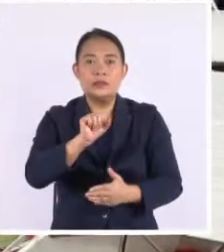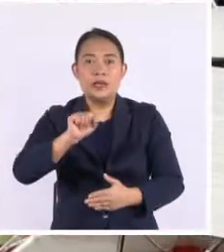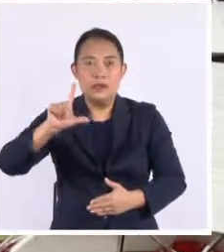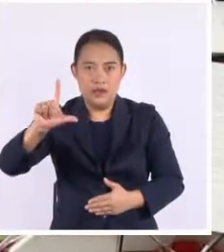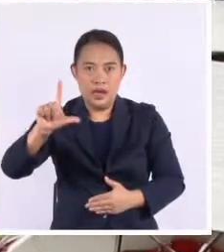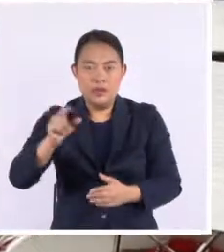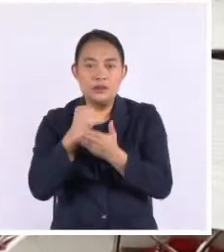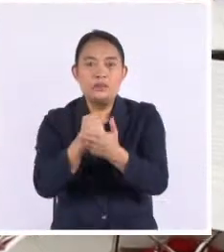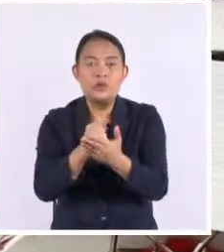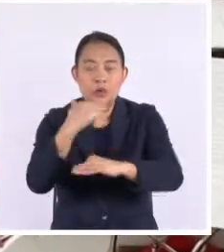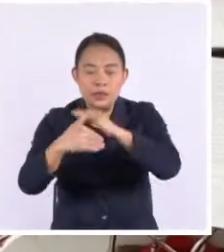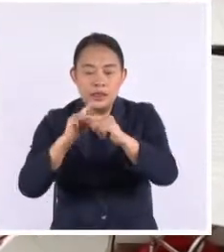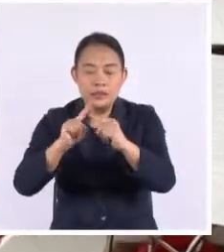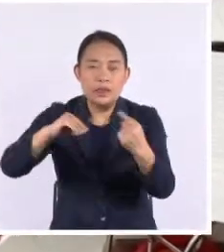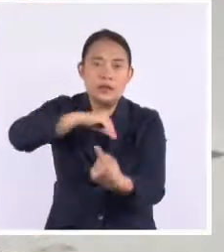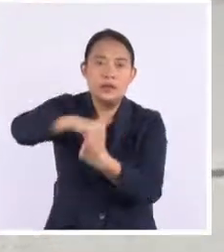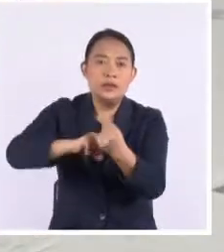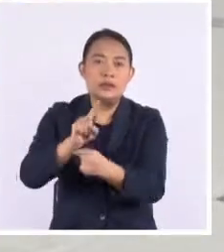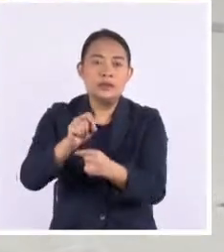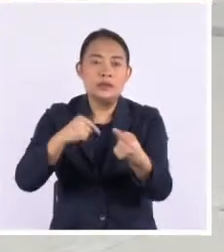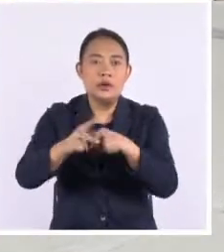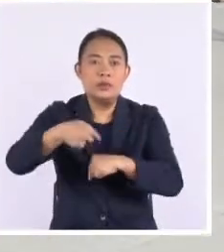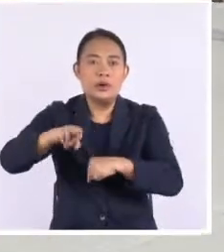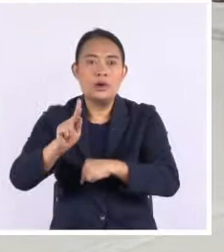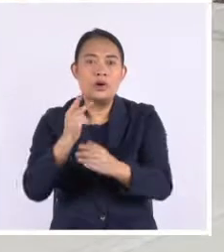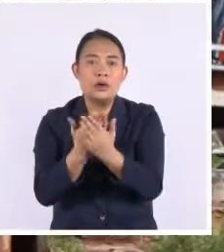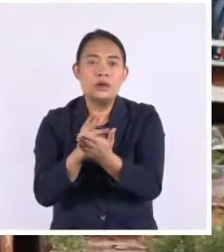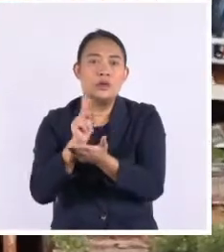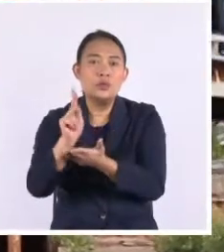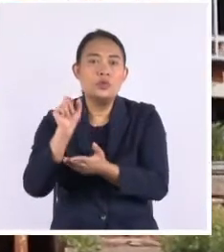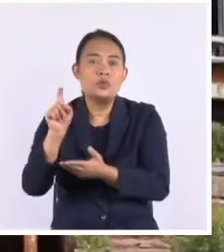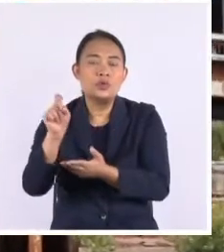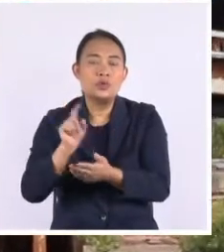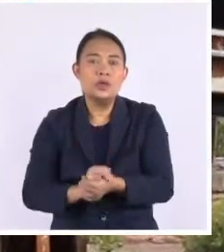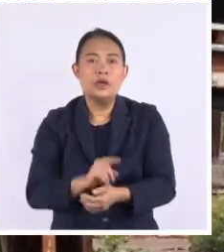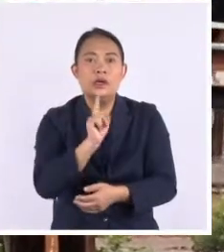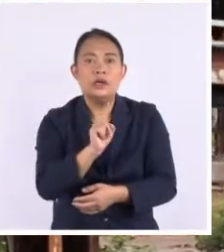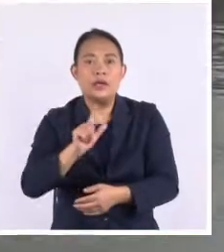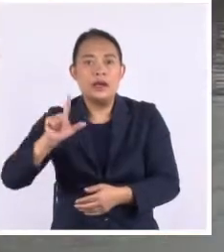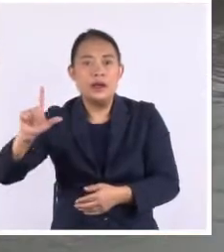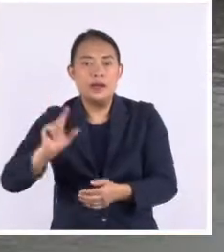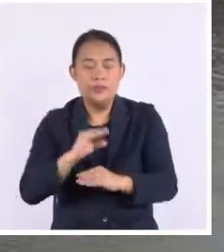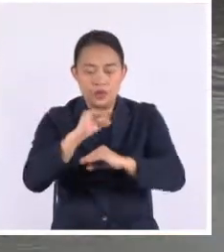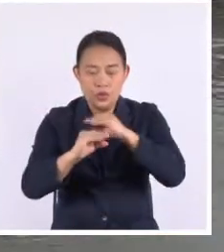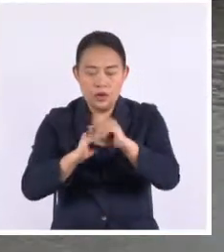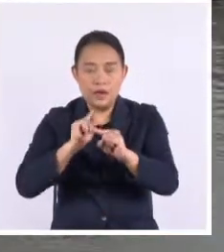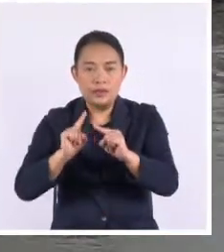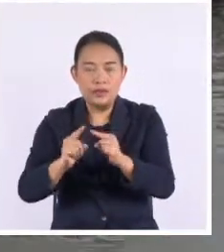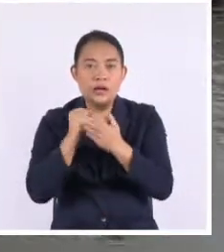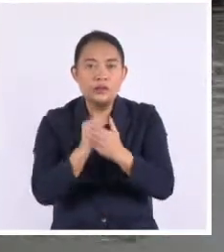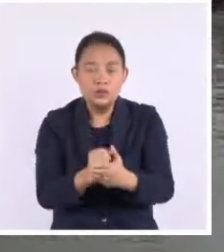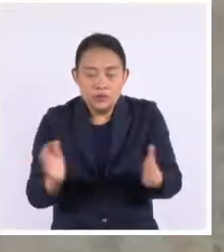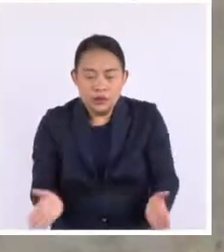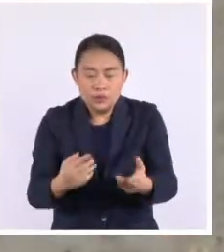สำหรับการฟื้นฟูและกระตุ้นเศรษฐกิจจากพรกคู่มันฉุกเฉิน 1ล้านบาทนะครับจะเน้นโครงการที่ส่งเสริมเศรษฐกิจชุมชน